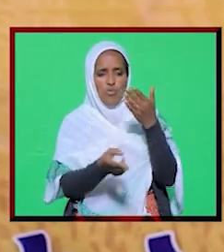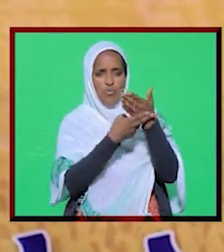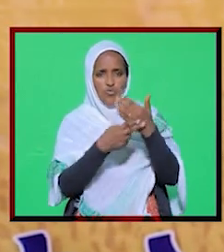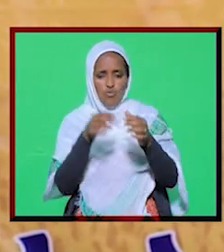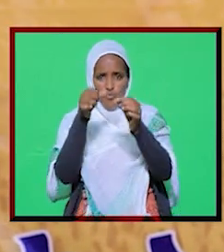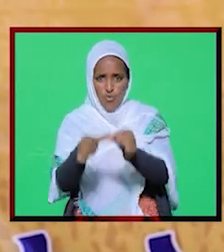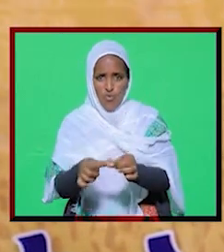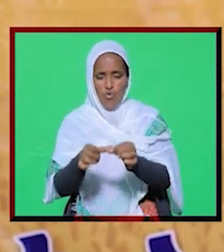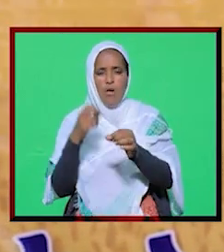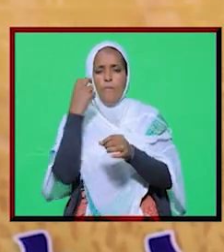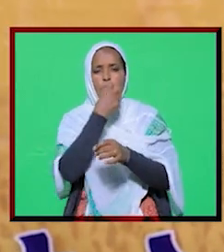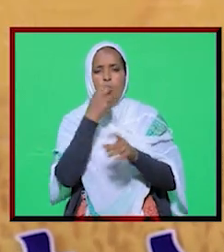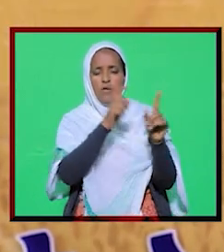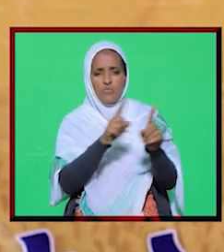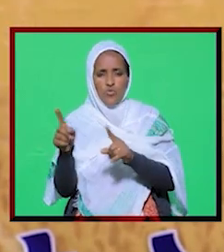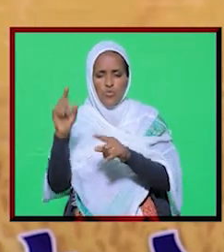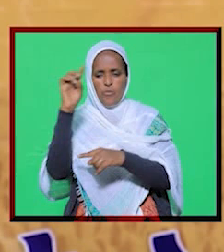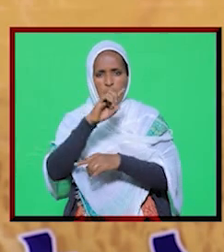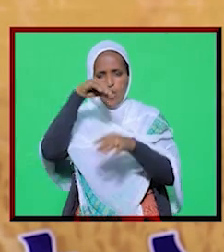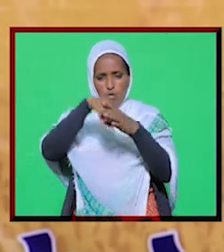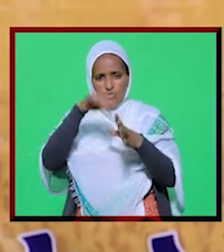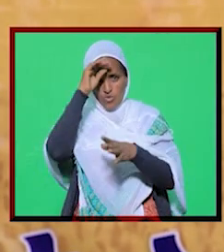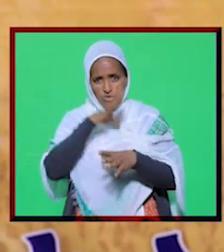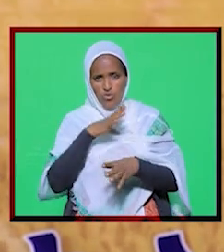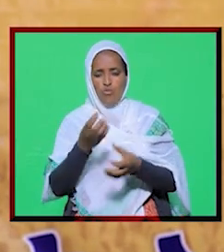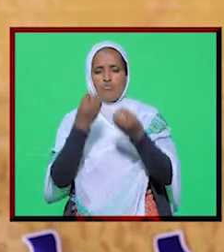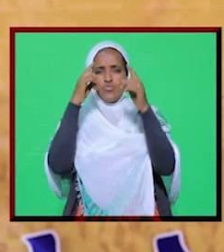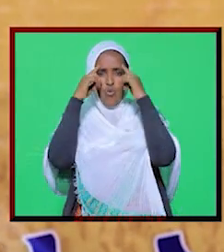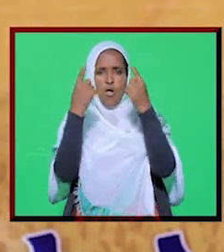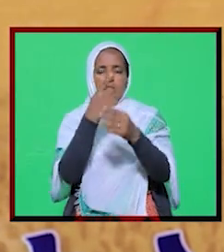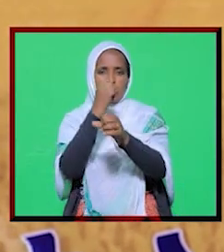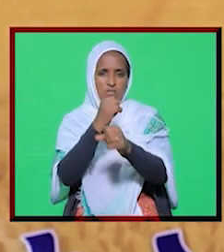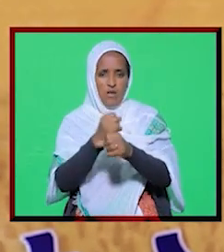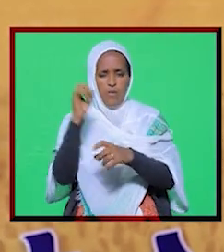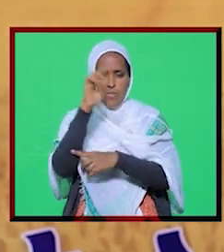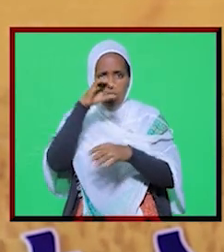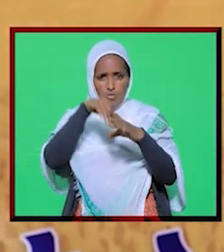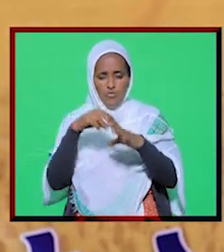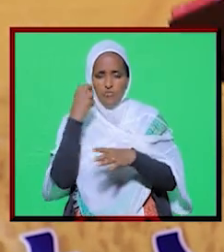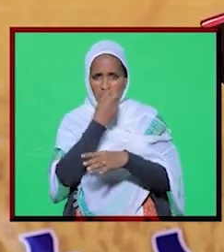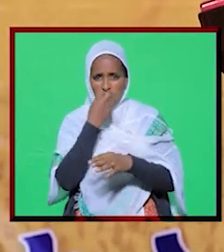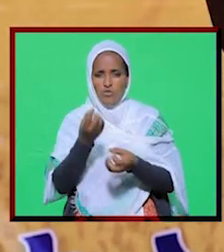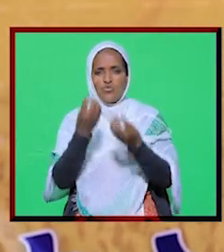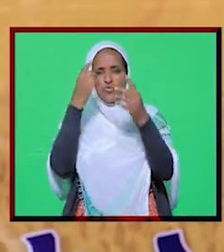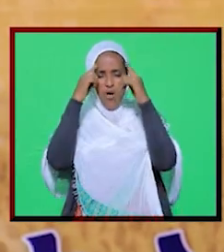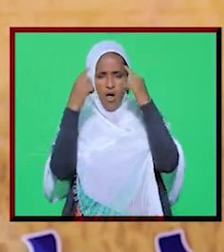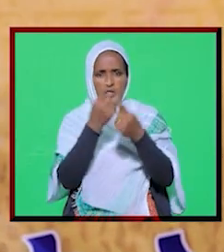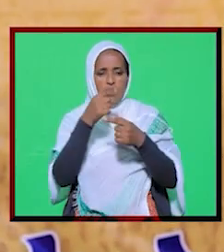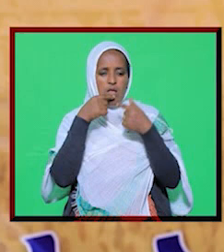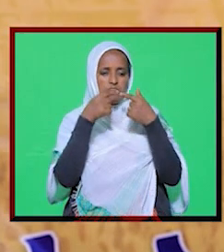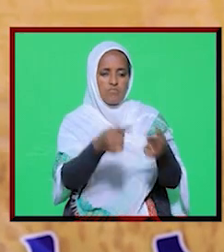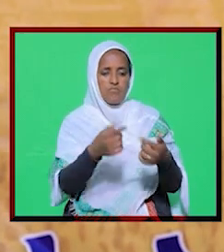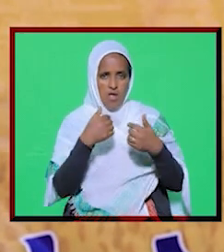ቢውል በአንደበቱ ደግሞ በቀን ውስጥ ሰው ብዙ ኃጢአት ይሰራል። በቀን ውስጥ በአንደበታችን ብዙ ኃጢአት